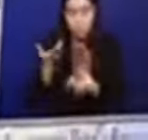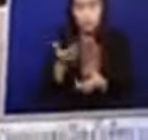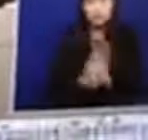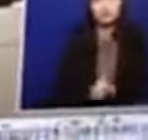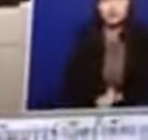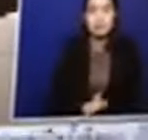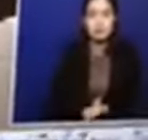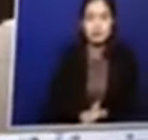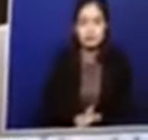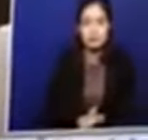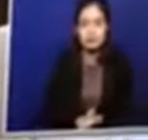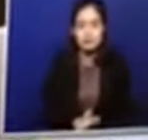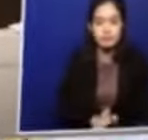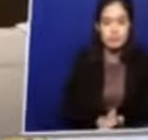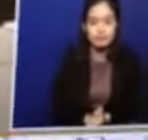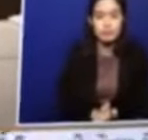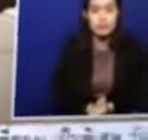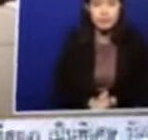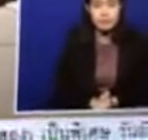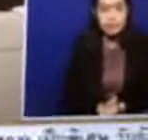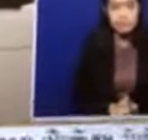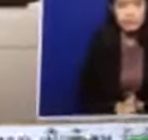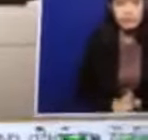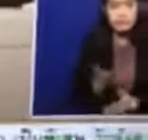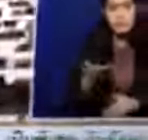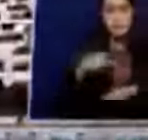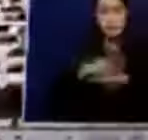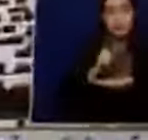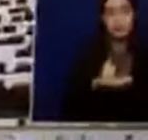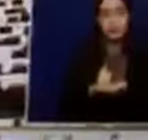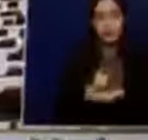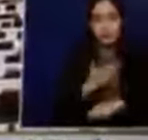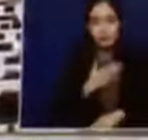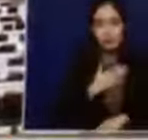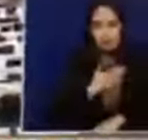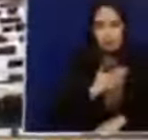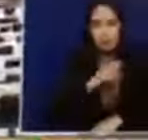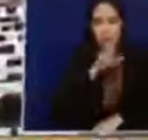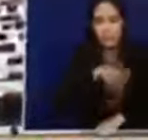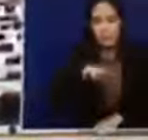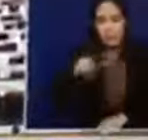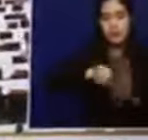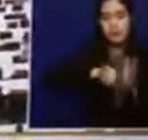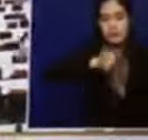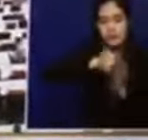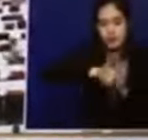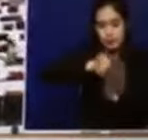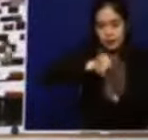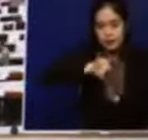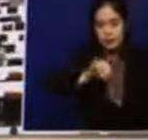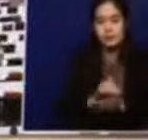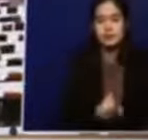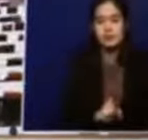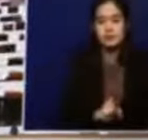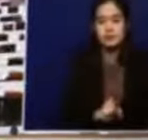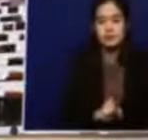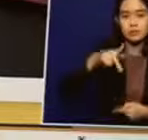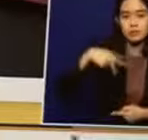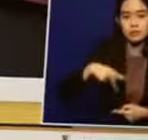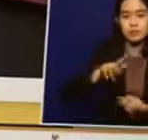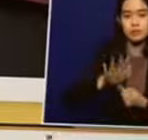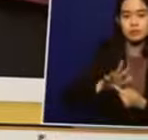ไรครับ ท่านประธานที่เคารพผมจุลพันธ์อมรนิวัฒน์พรรคเพื่อไทยจากจังหวัดเชียงใหม่ต้องประท้วงท่านนายกรัฐมนตรีและ